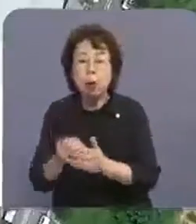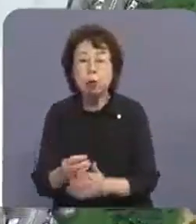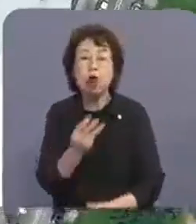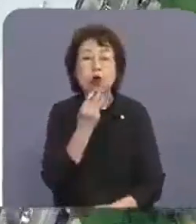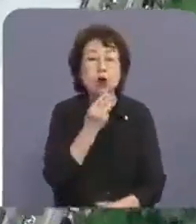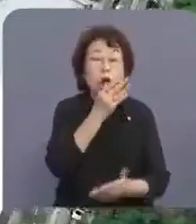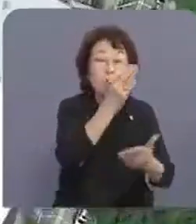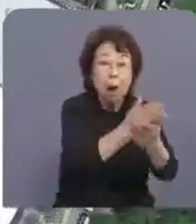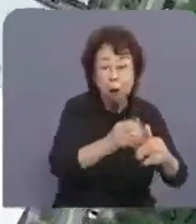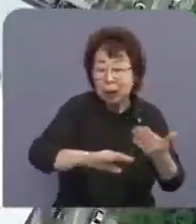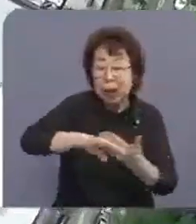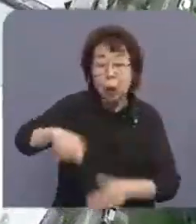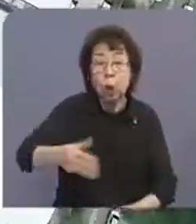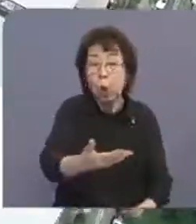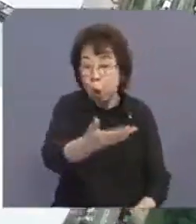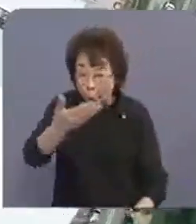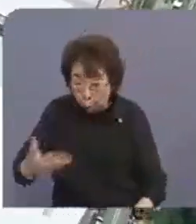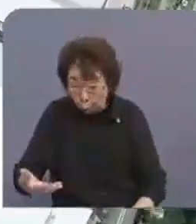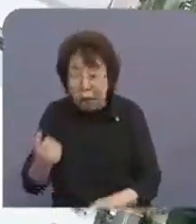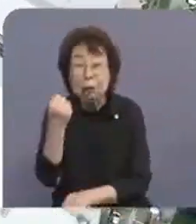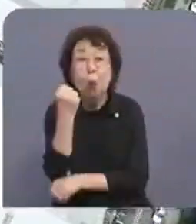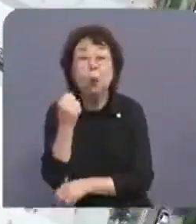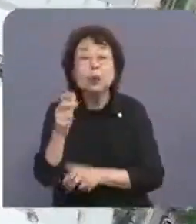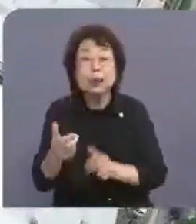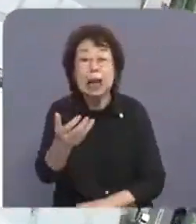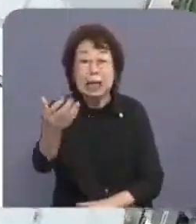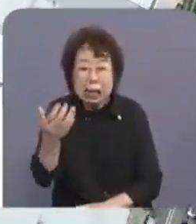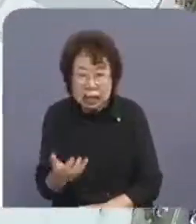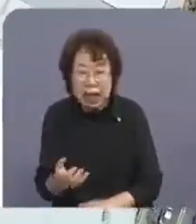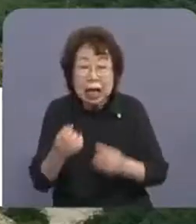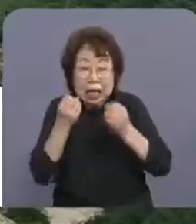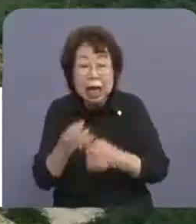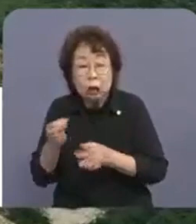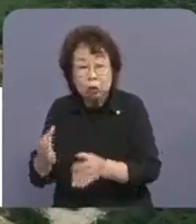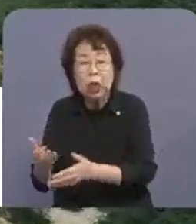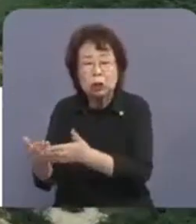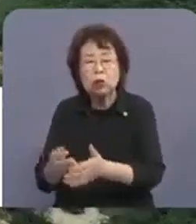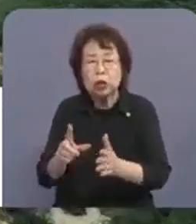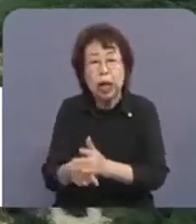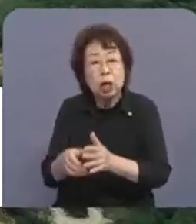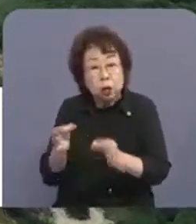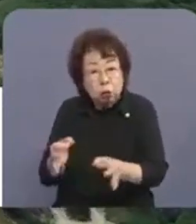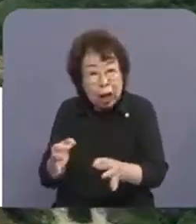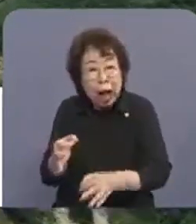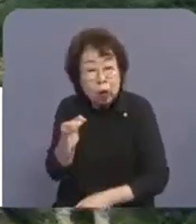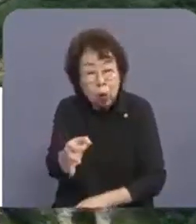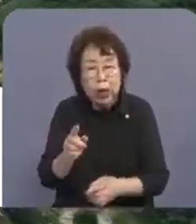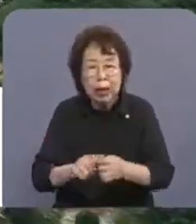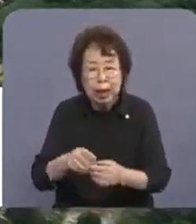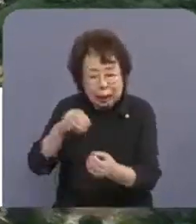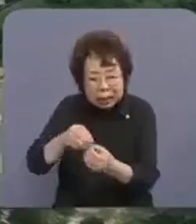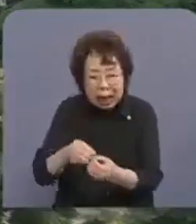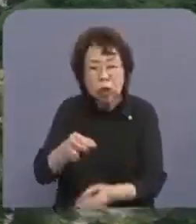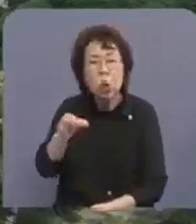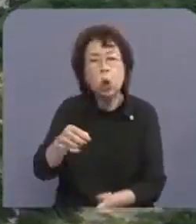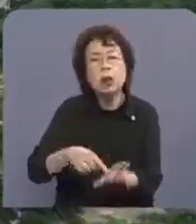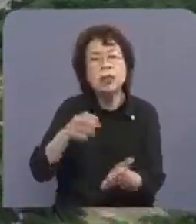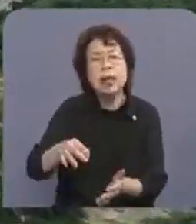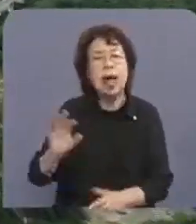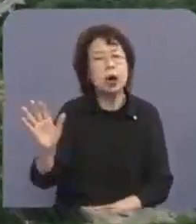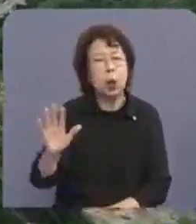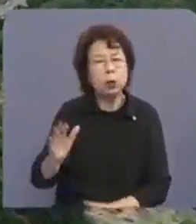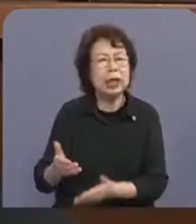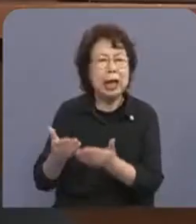수도권을 제외한 지방으로 본사를 이전하거나 신규 투자하면 투자액에 대해 상속세를 공제해 주는